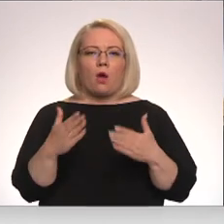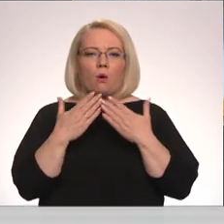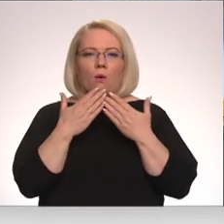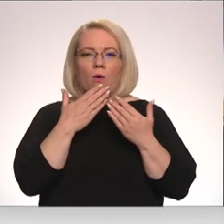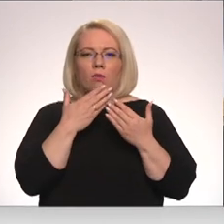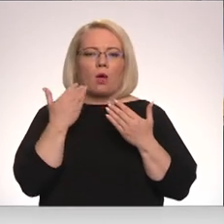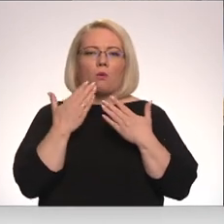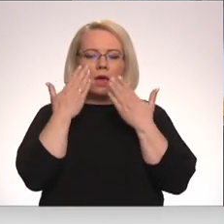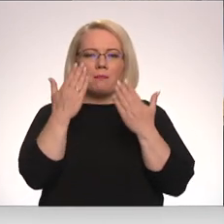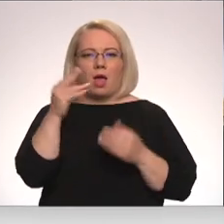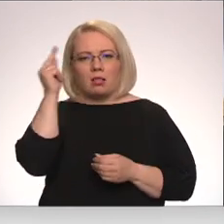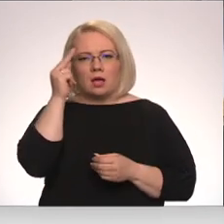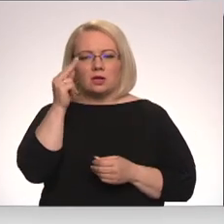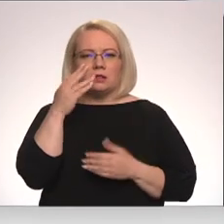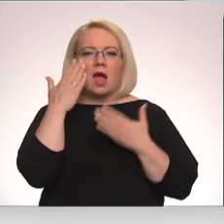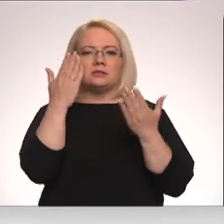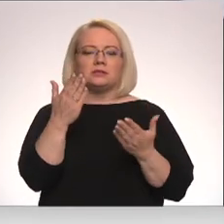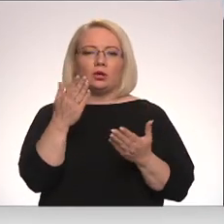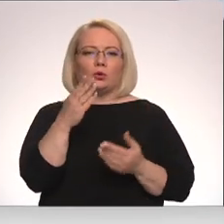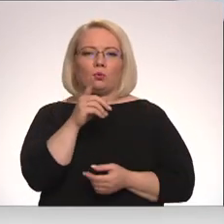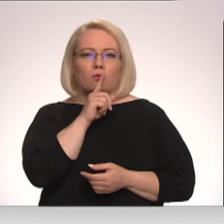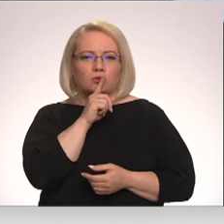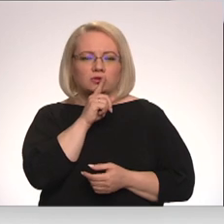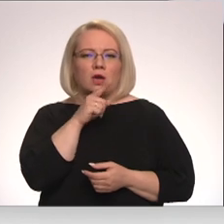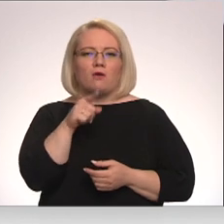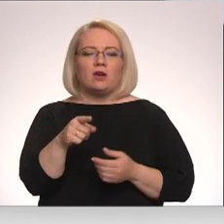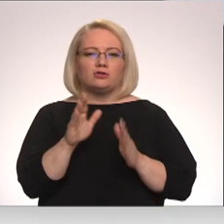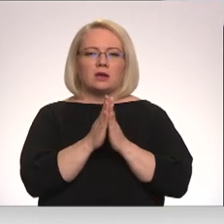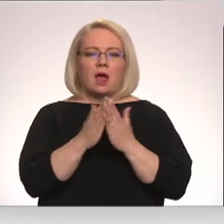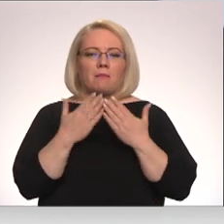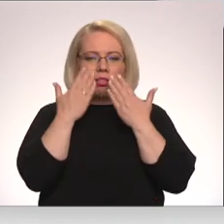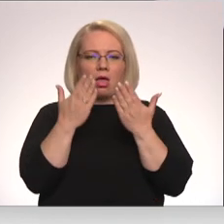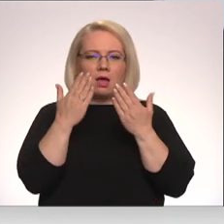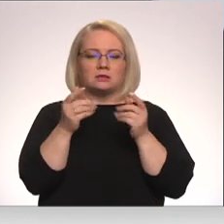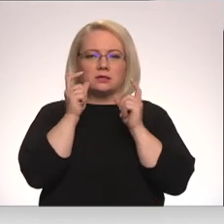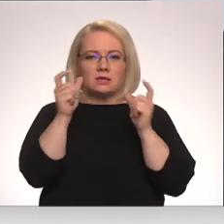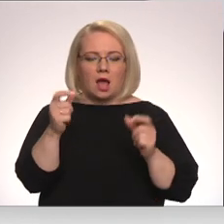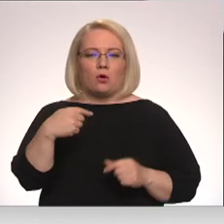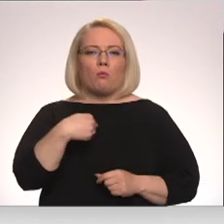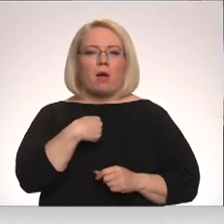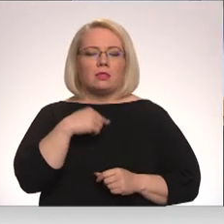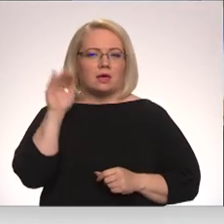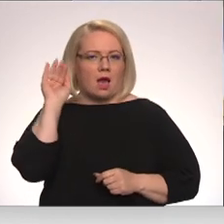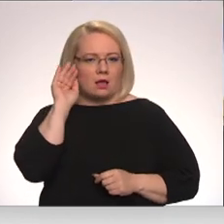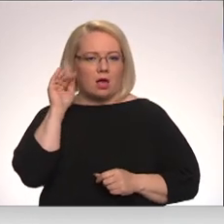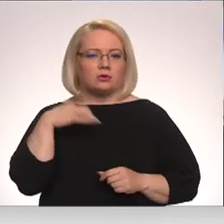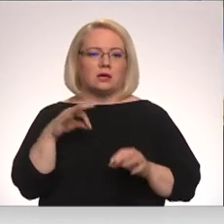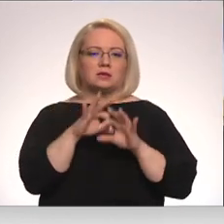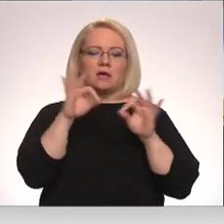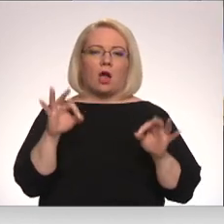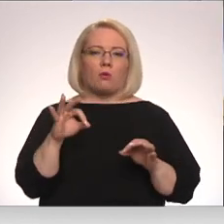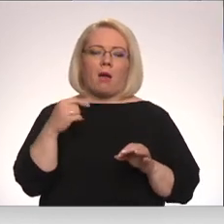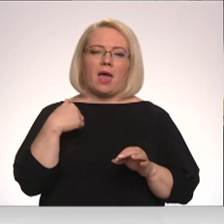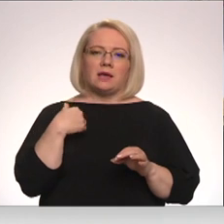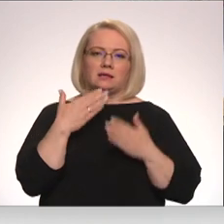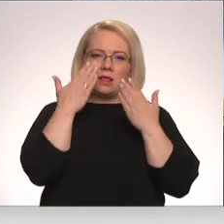klusi. Viņš to savus darbus un grāmatas lasa skaļi man priekšā, un man ir jāklausās. Nu, tā kā sākumā es viņam lasīju priekšā, un